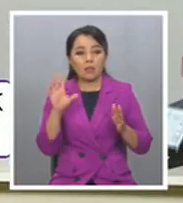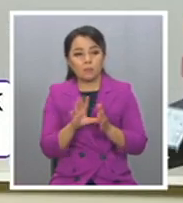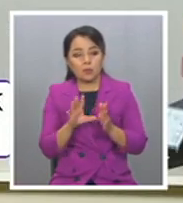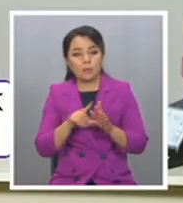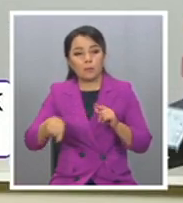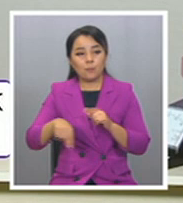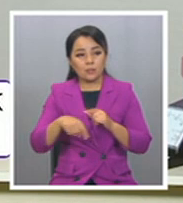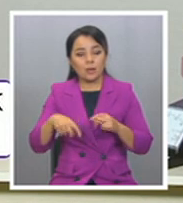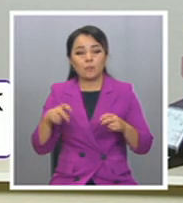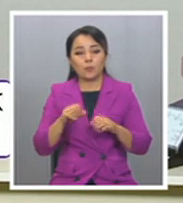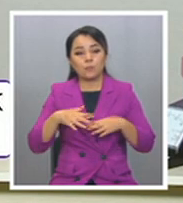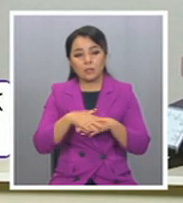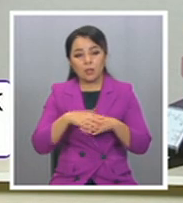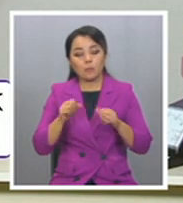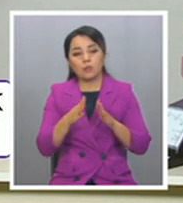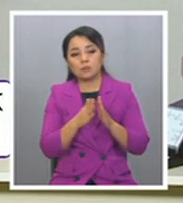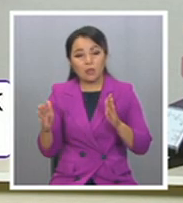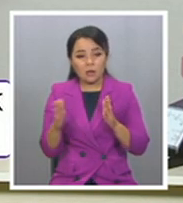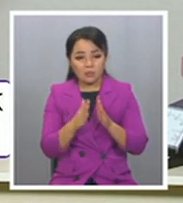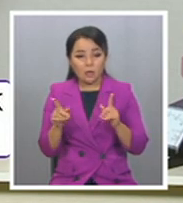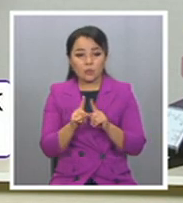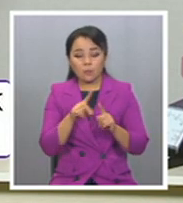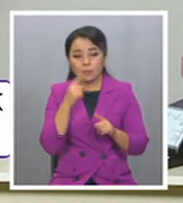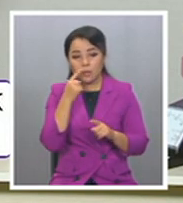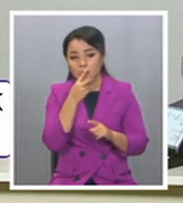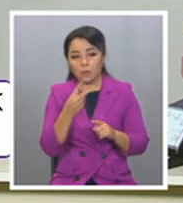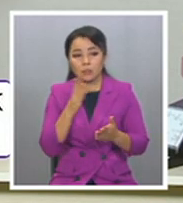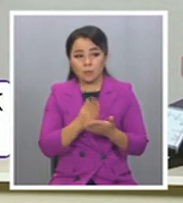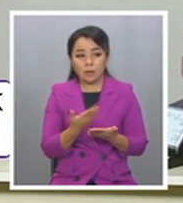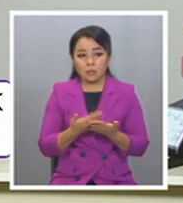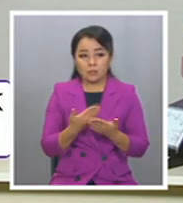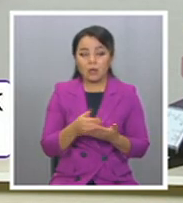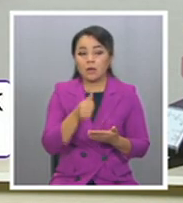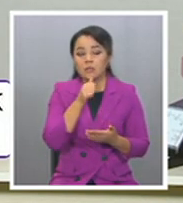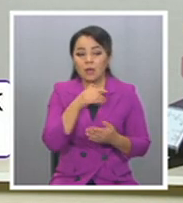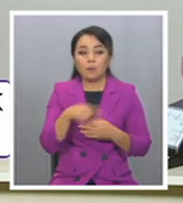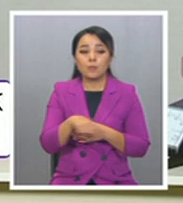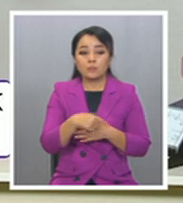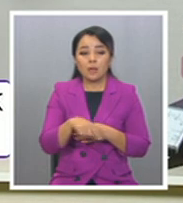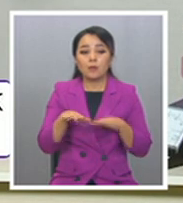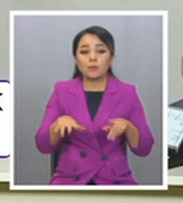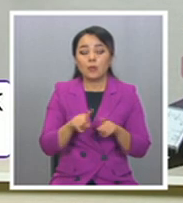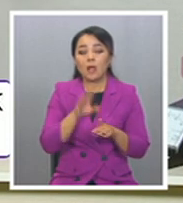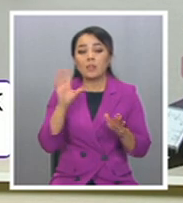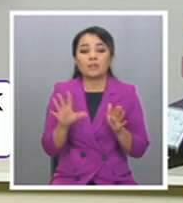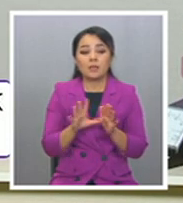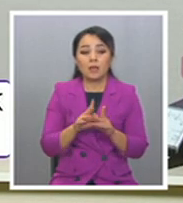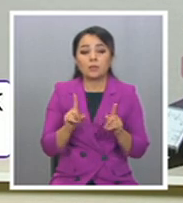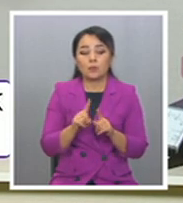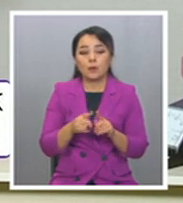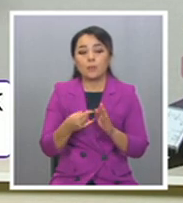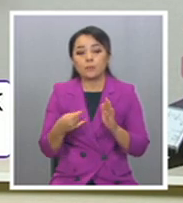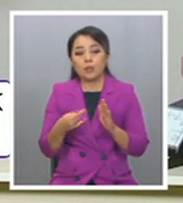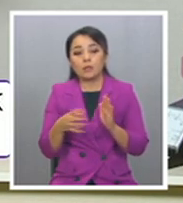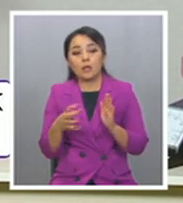тербелісі болсын, серіппелі маятниктің тербелісі болсын, оны біз көзбен көре аламыз. Ал тербелмелі контурдағы электромагниттік тербелістерді